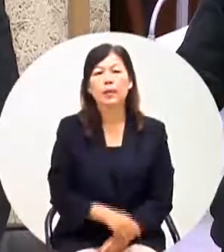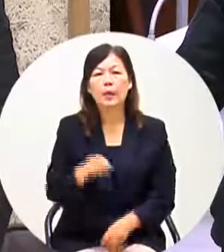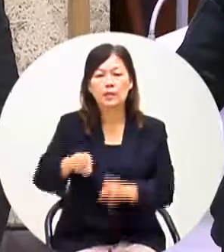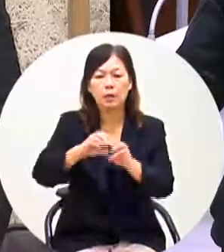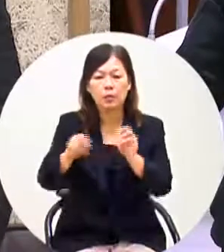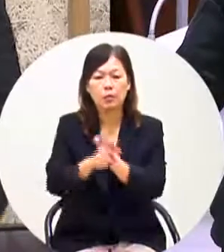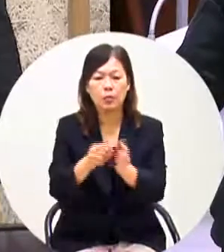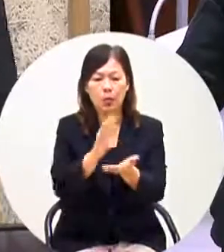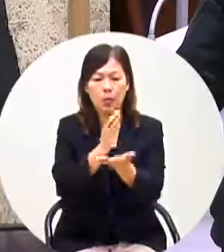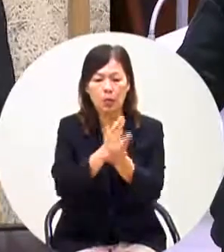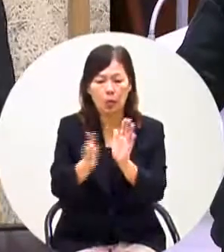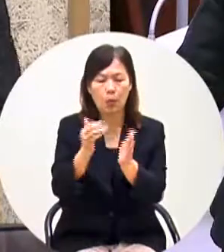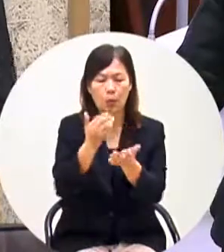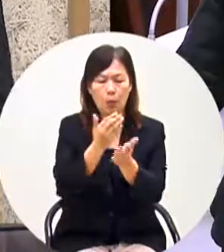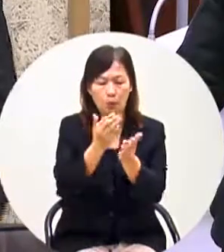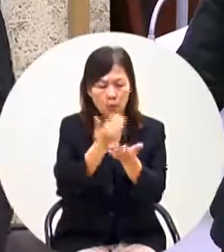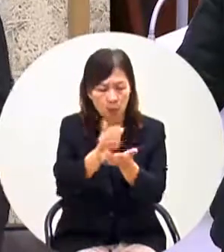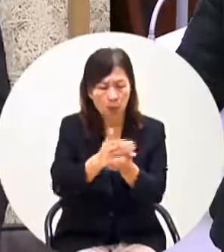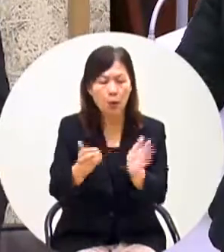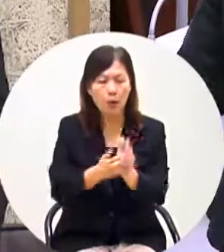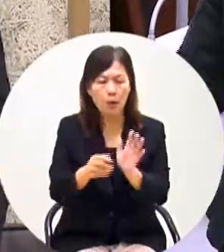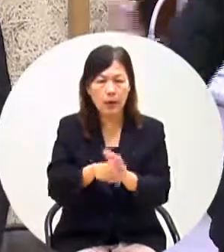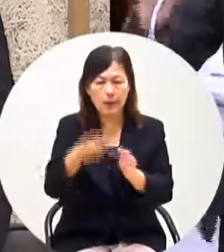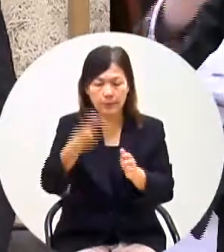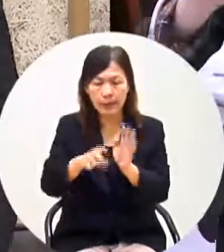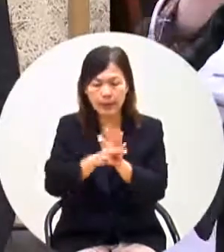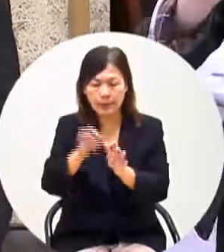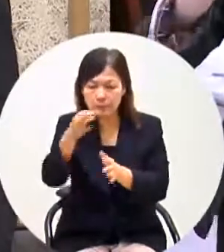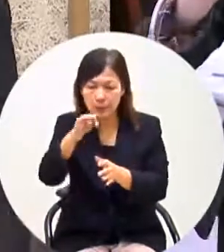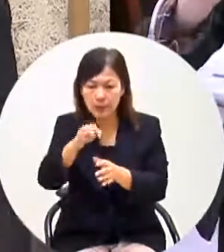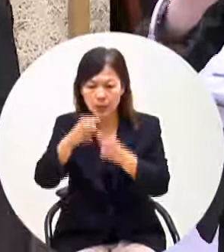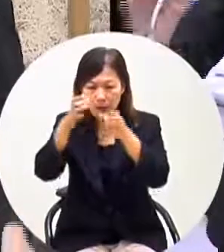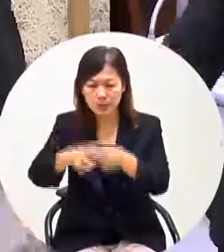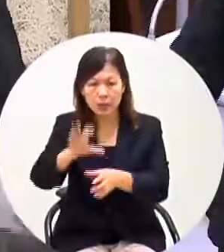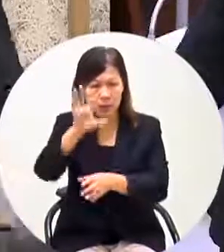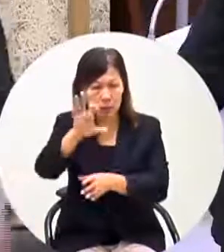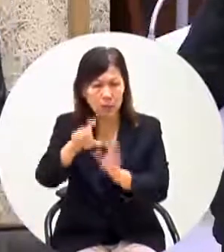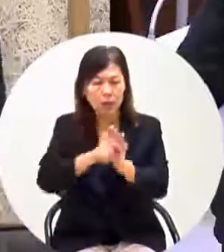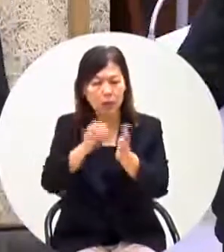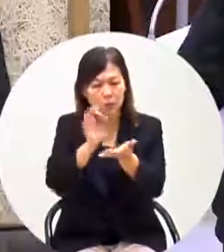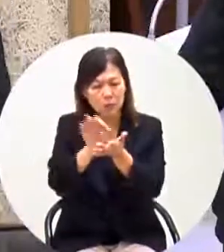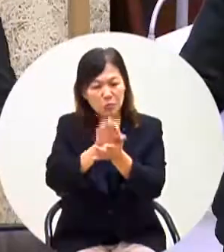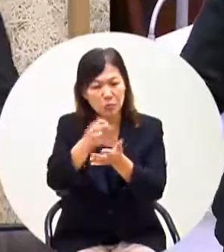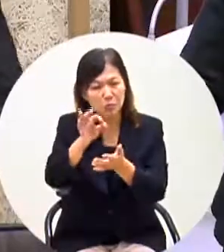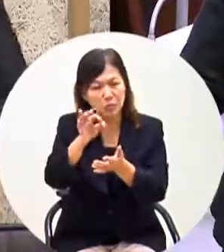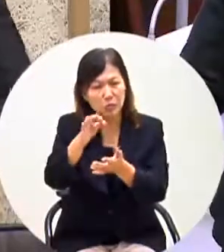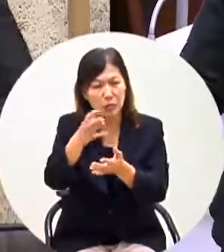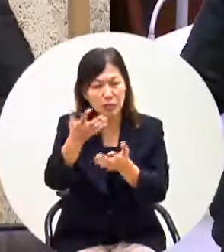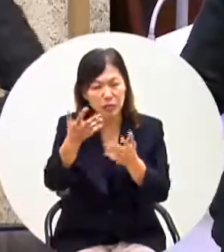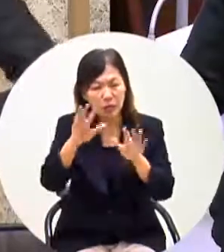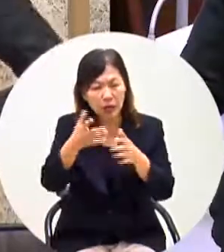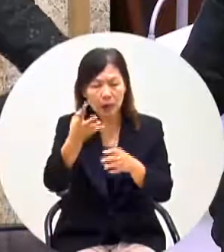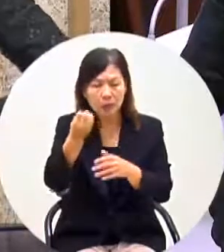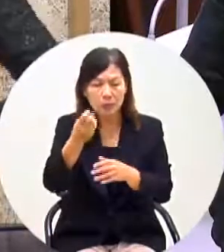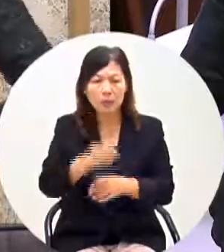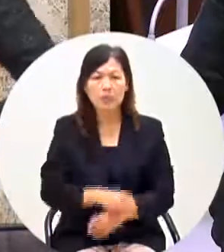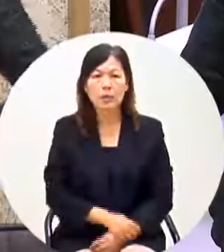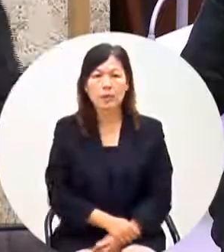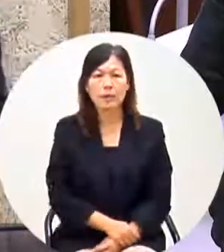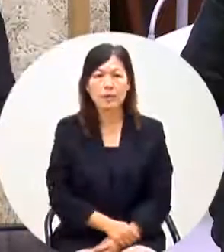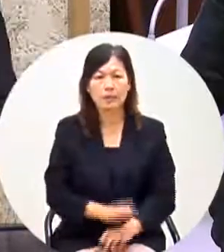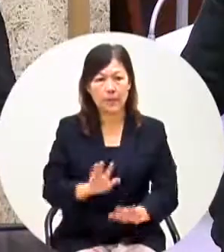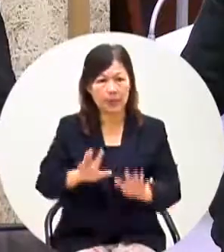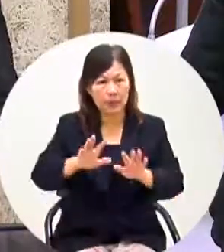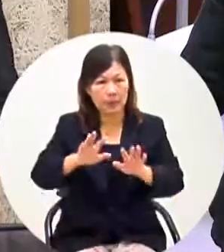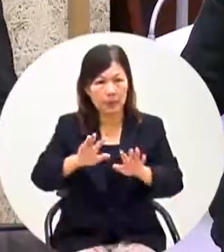分就是要找经费来盖厕所，所以 经费大概多少？ 我们现在目前呢，已经开始就是在设计规划了。那我们